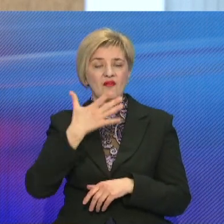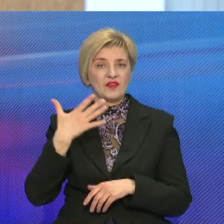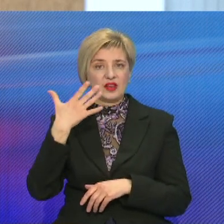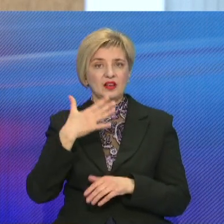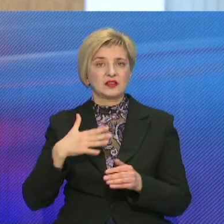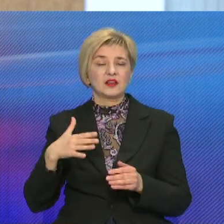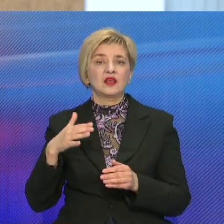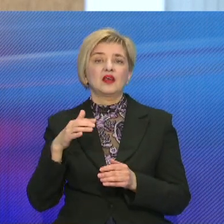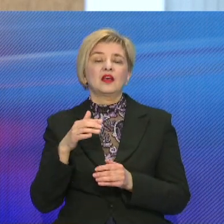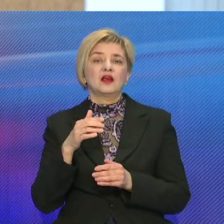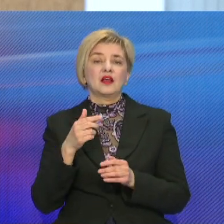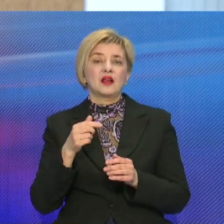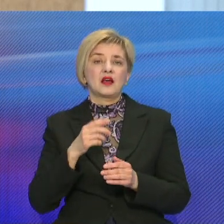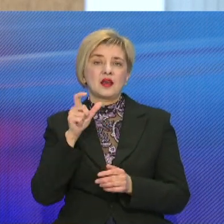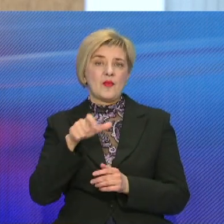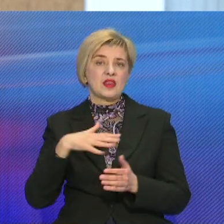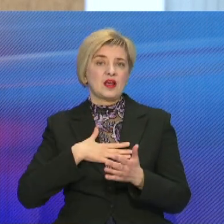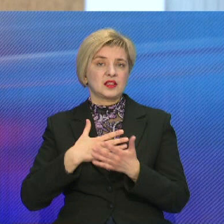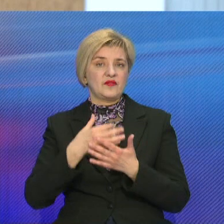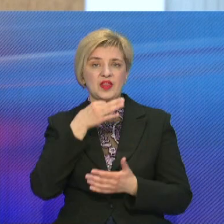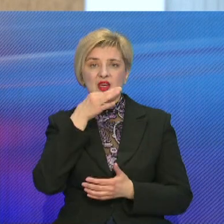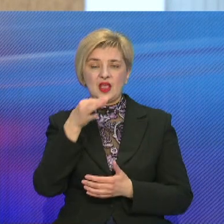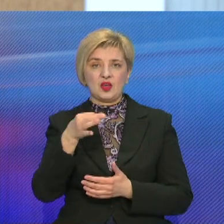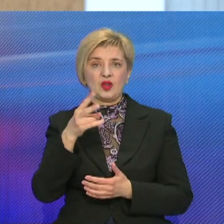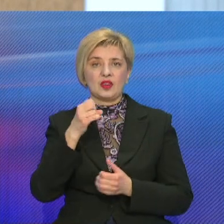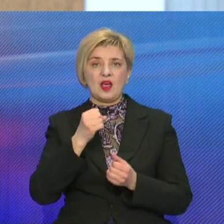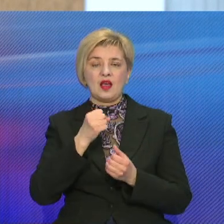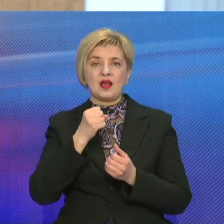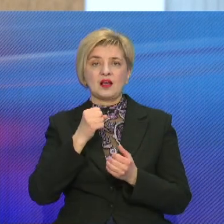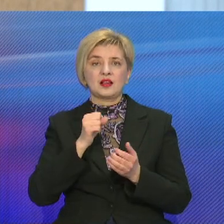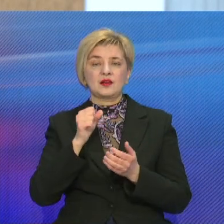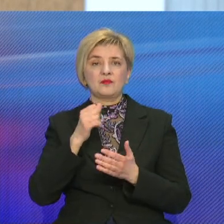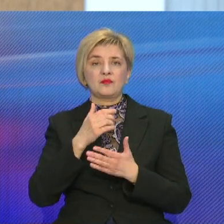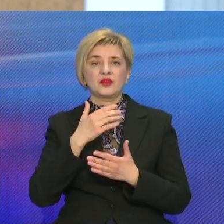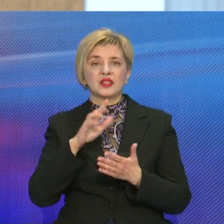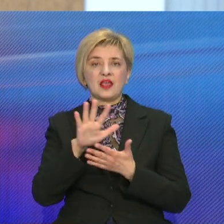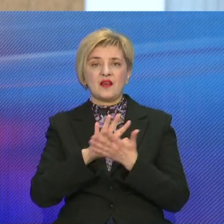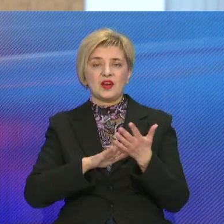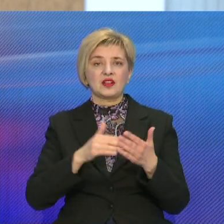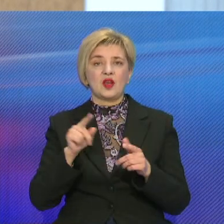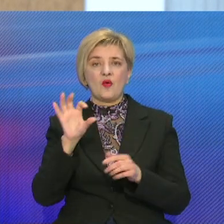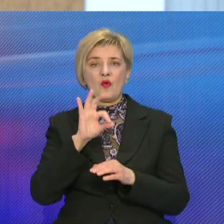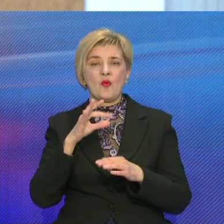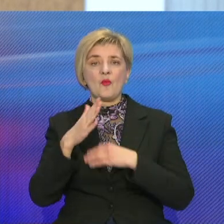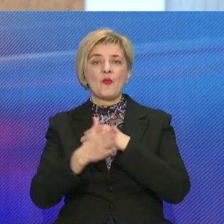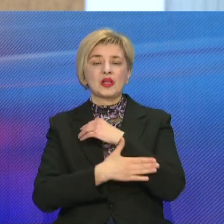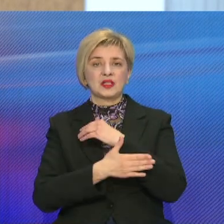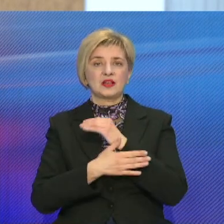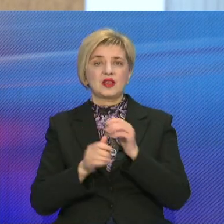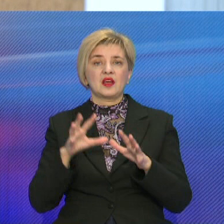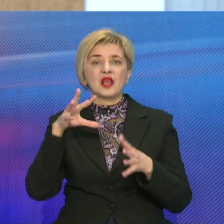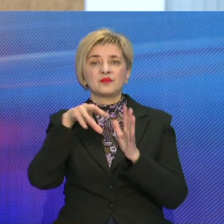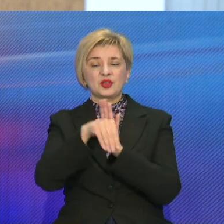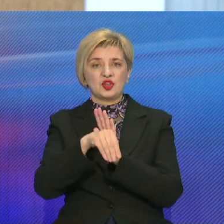активно реагируют на последние заявления о возможности размещения тактического ядерного вооружения. Все эти вопросы мы напрямую обсуждаем с